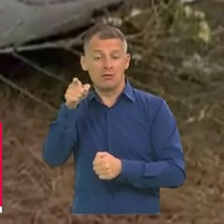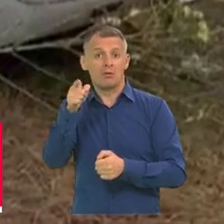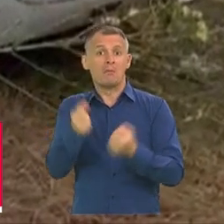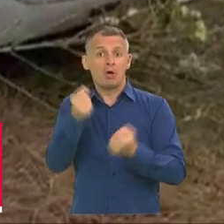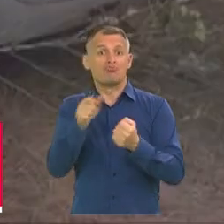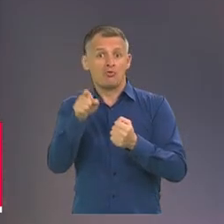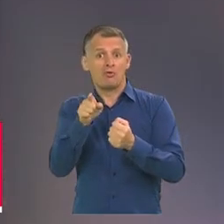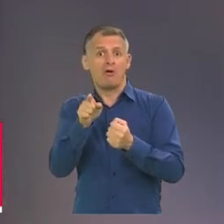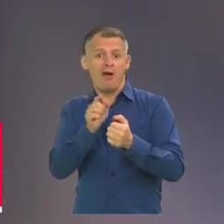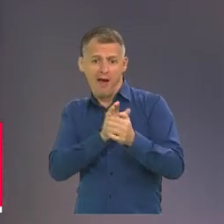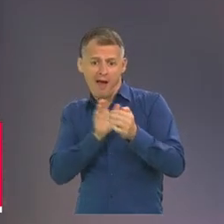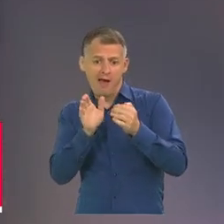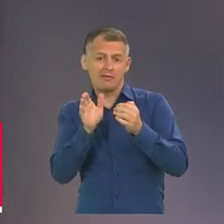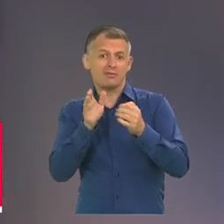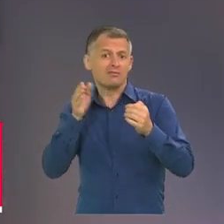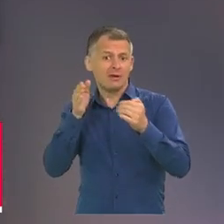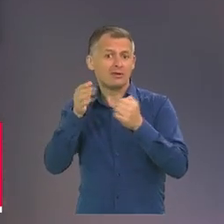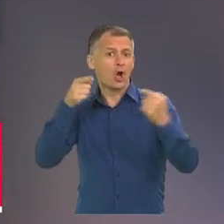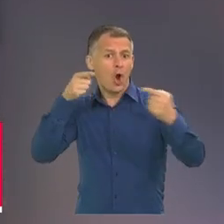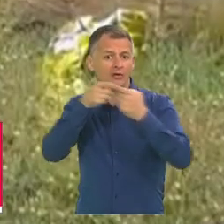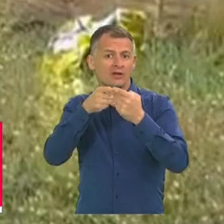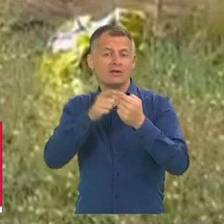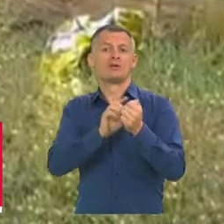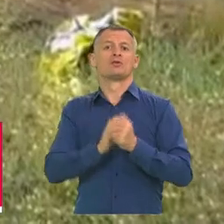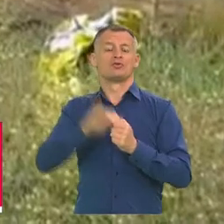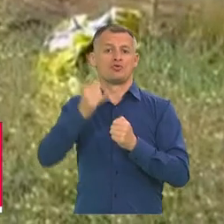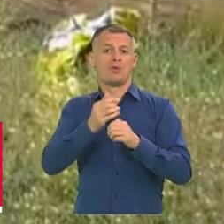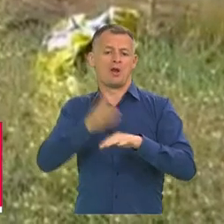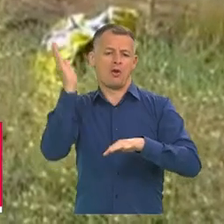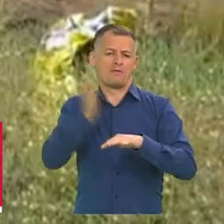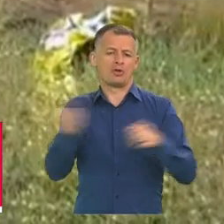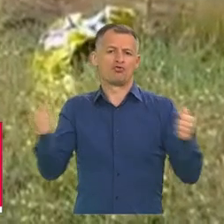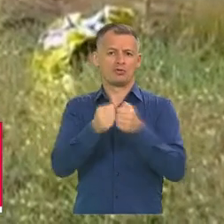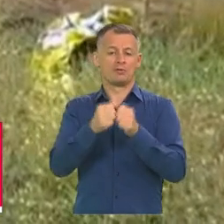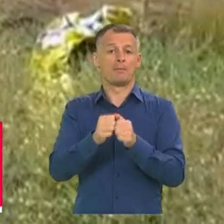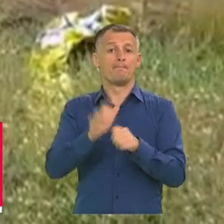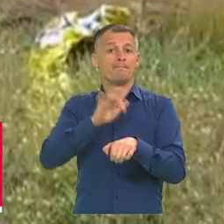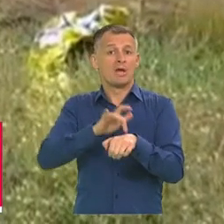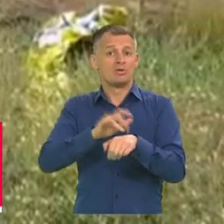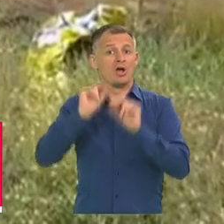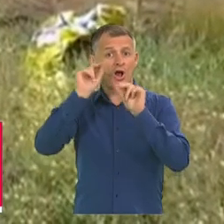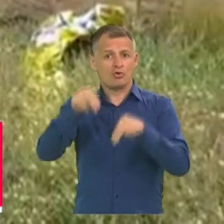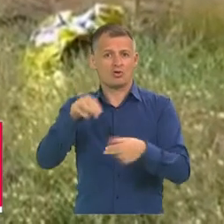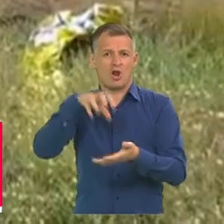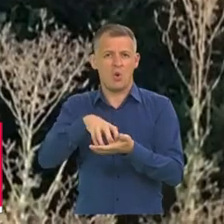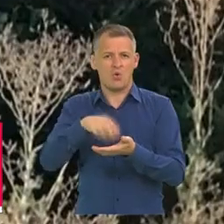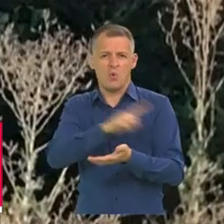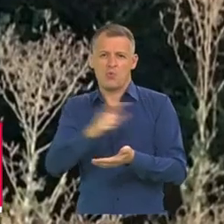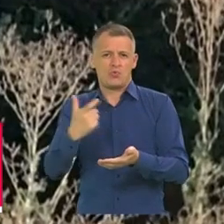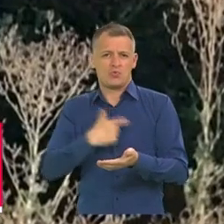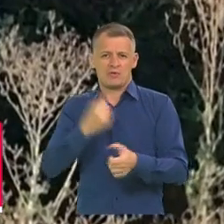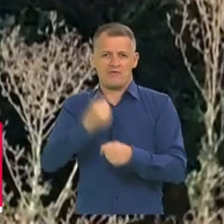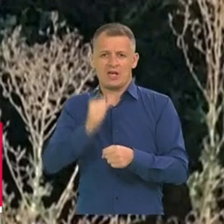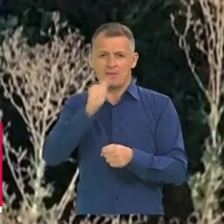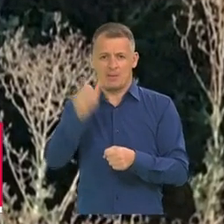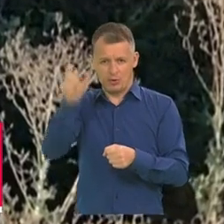pe contrasens și impactul a fost mortal. Medicii care s-au deplasat la fața locului nu au mai putut face nimic pentru victime. Polițiștii